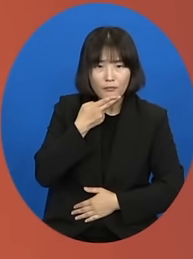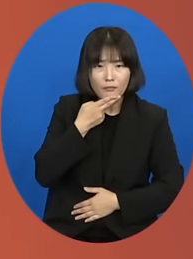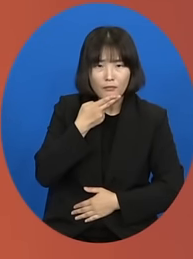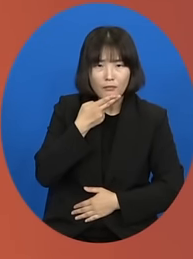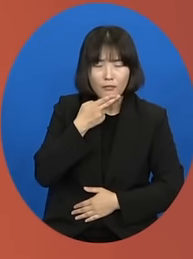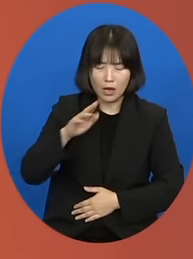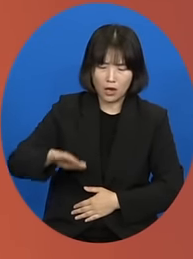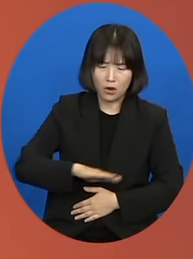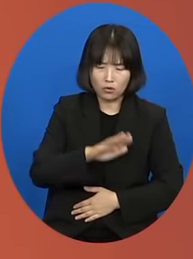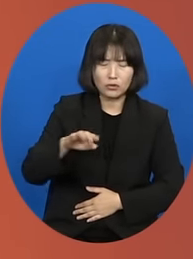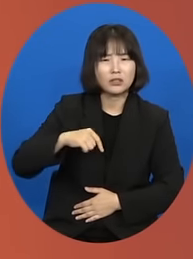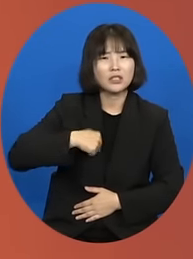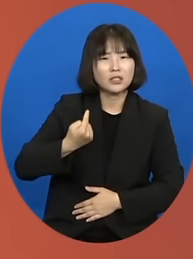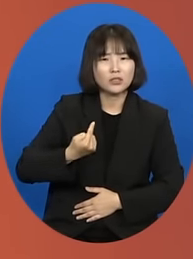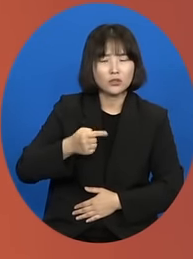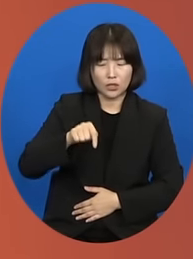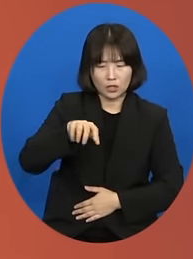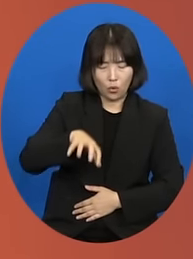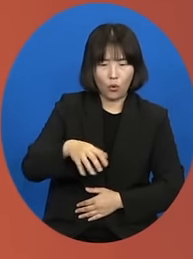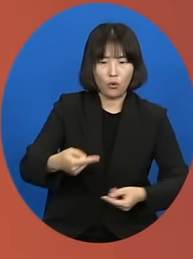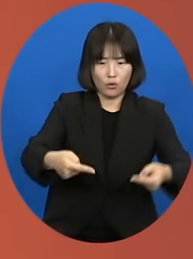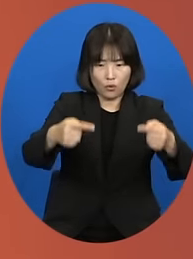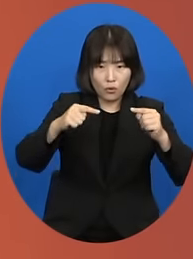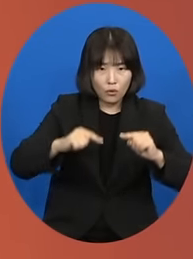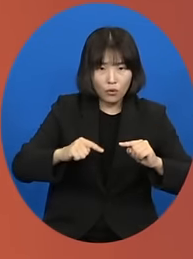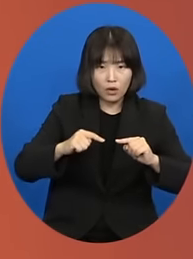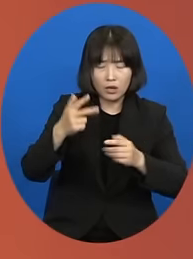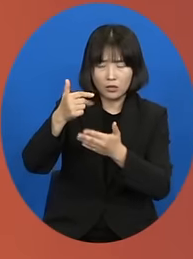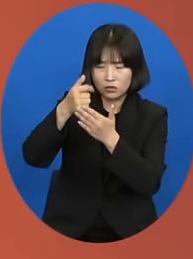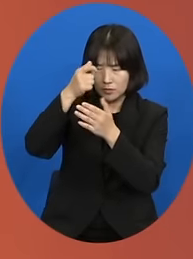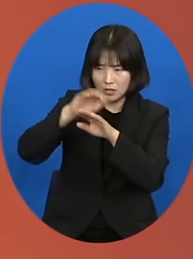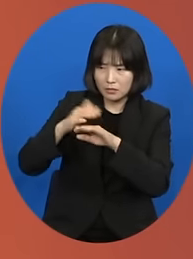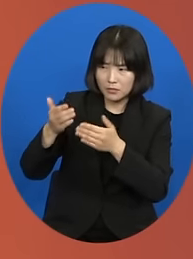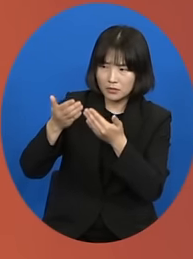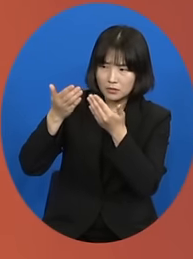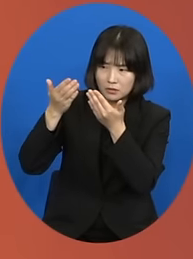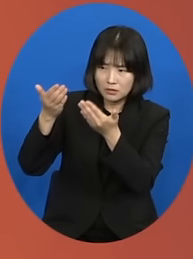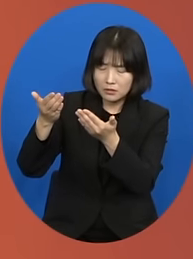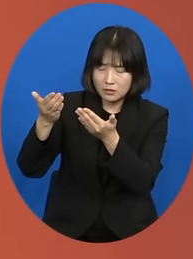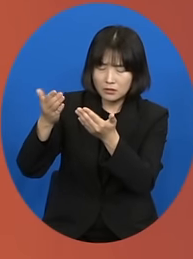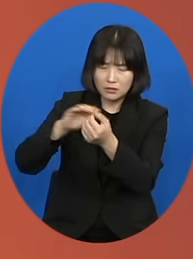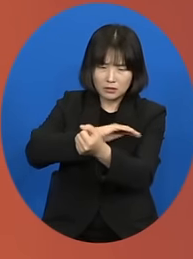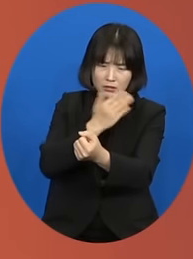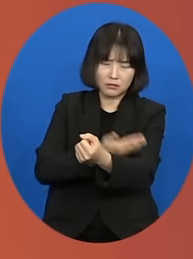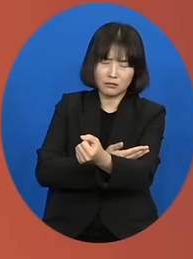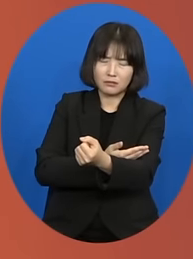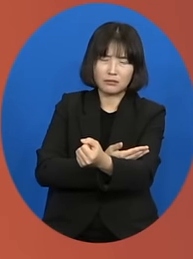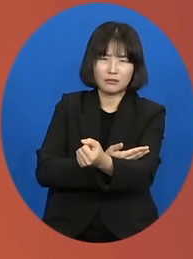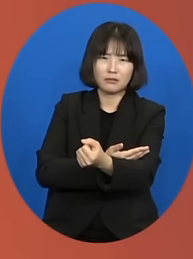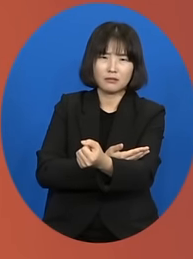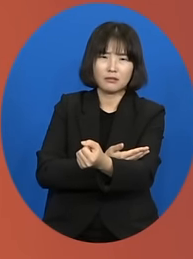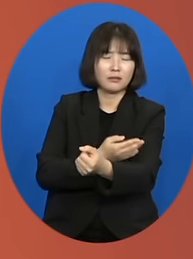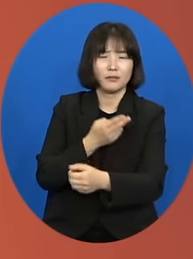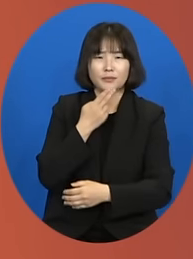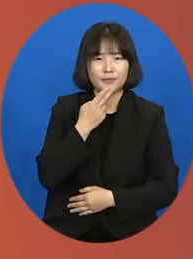스스로 이 자리에 나와 예배하고 주님을 찬양할 수 있는 능력들이 우리 가운데는 없습니다.